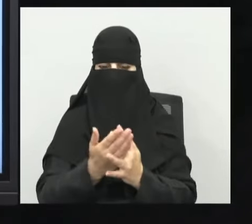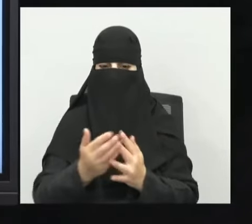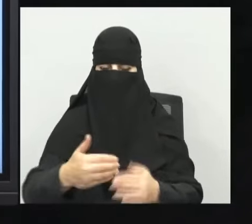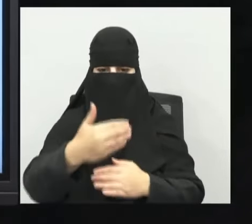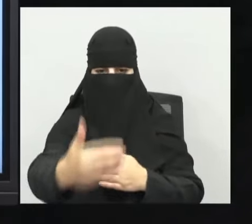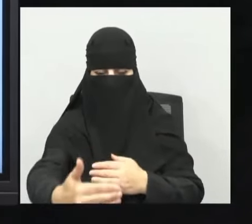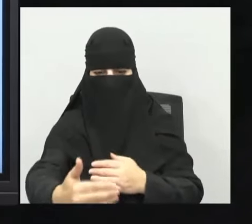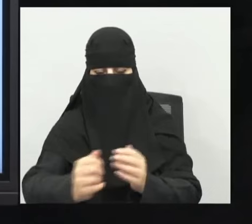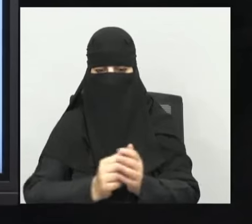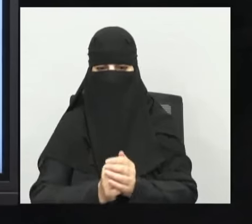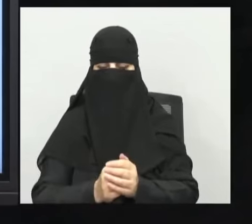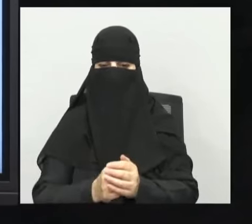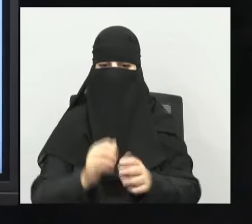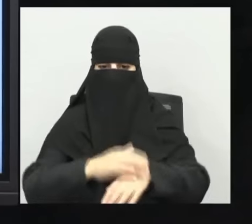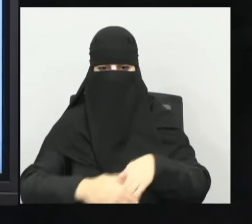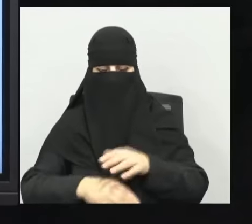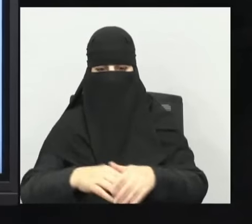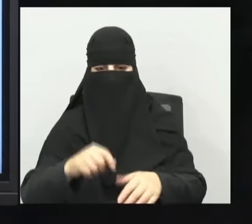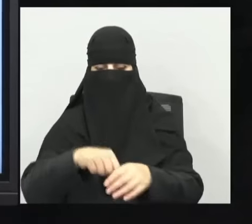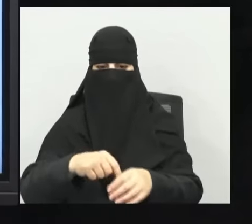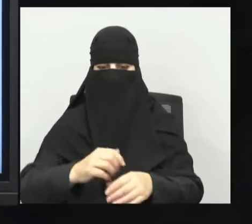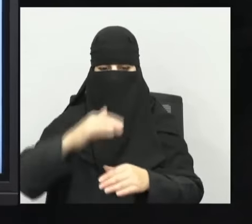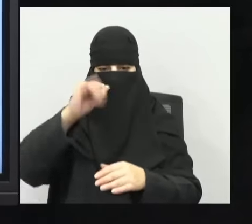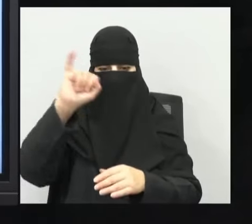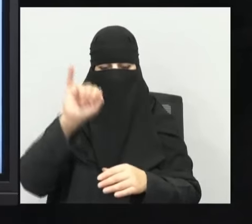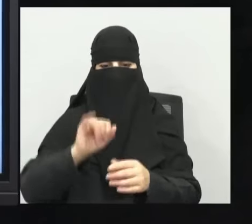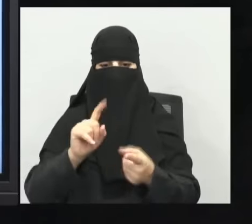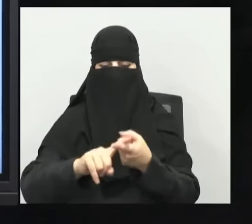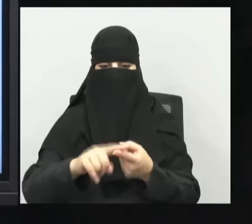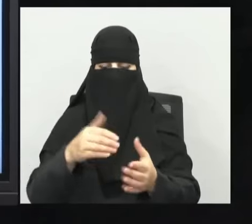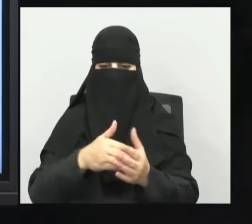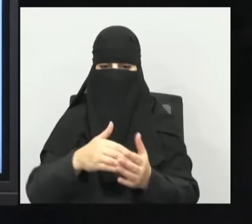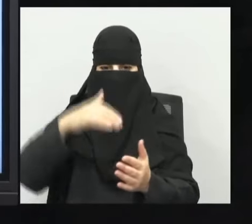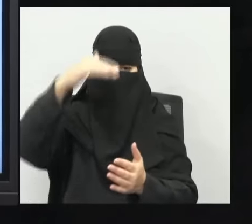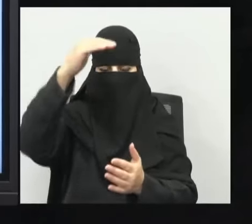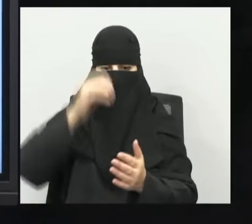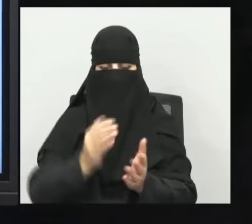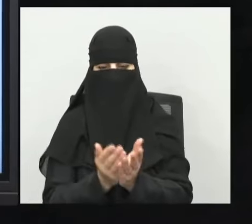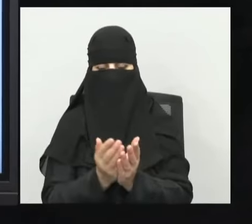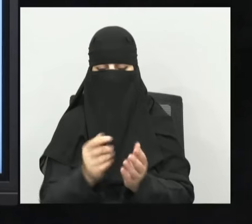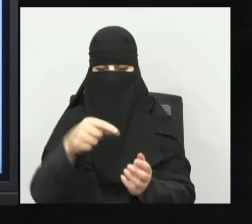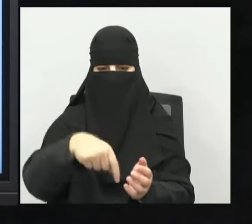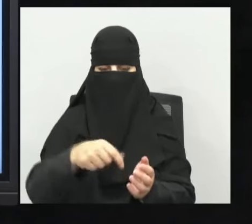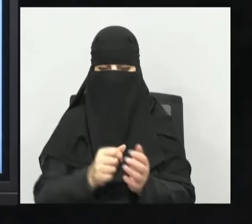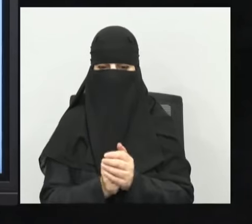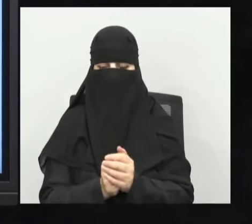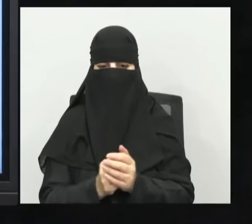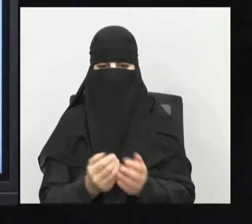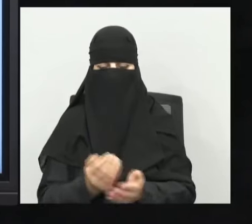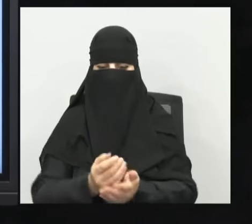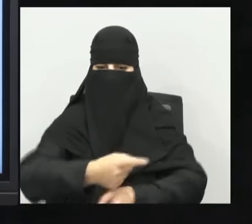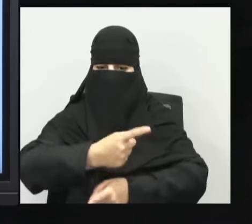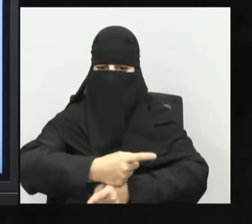ومهاراتنا في ماده الرياضيات في اعلى مستوى لها الى هنا وصلنا الى ختام درسنا لهذا اليوم تقبلوا